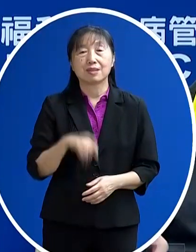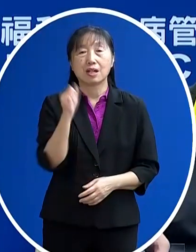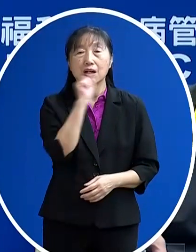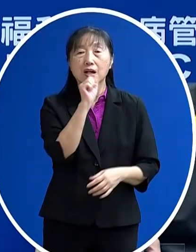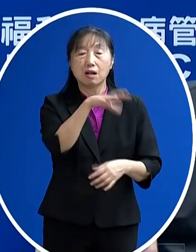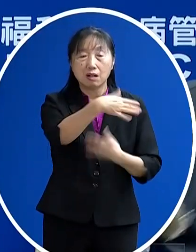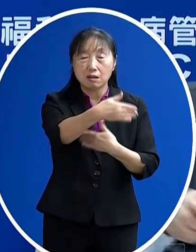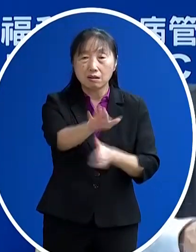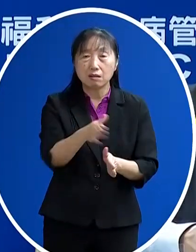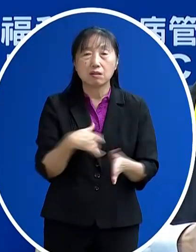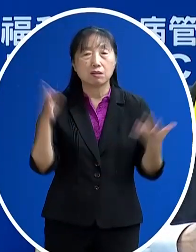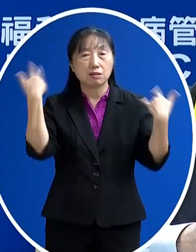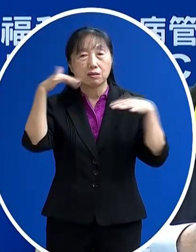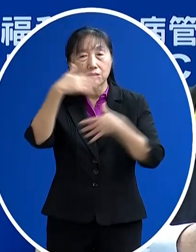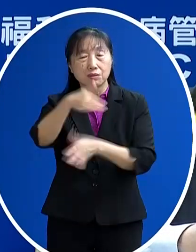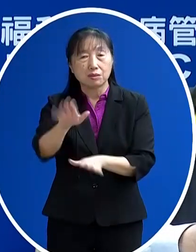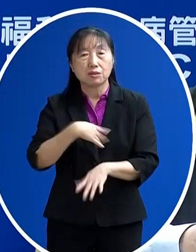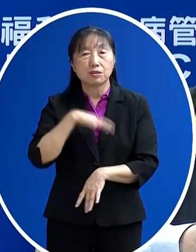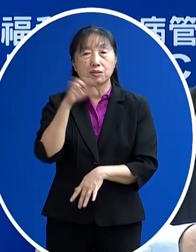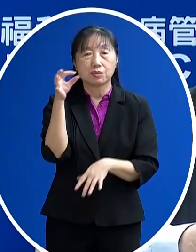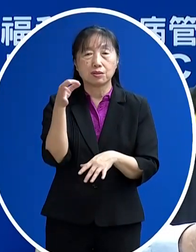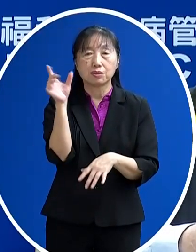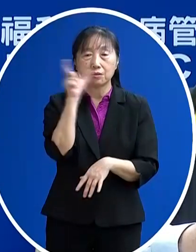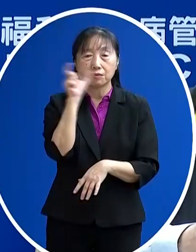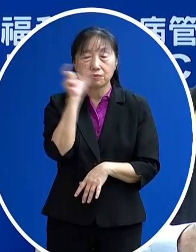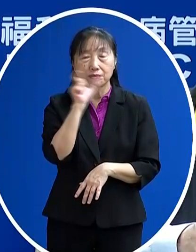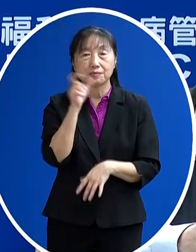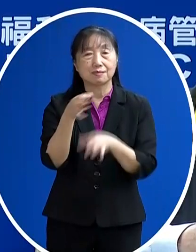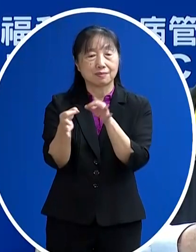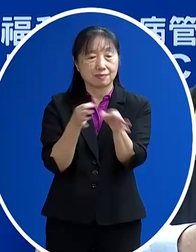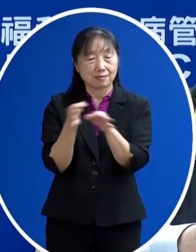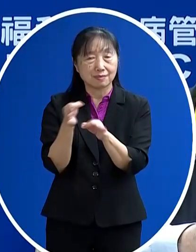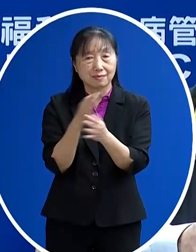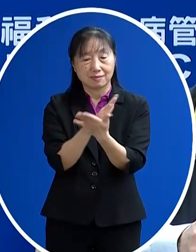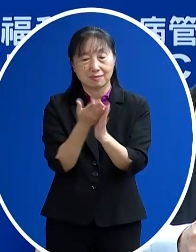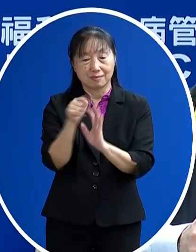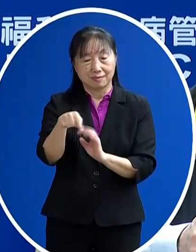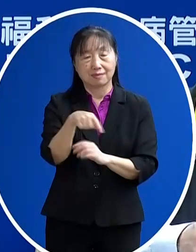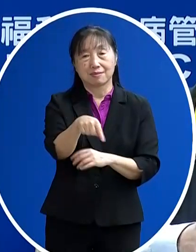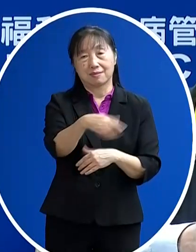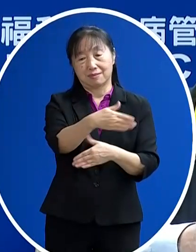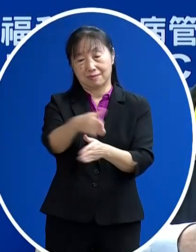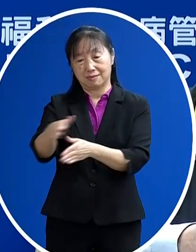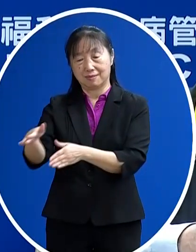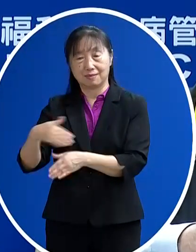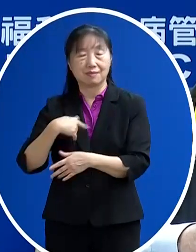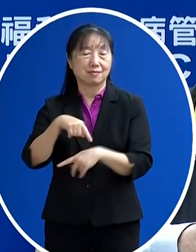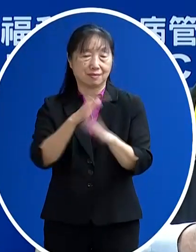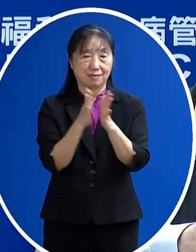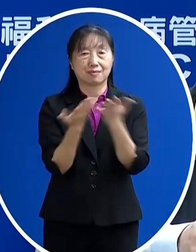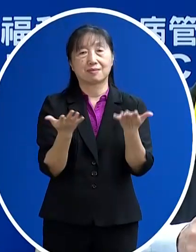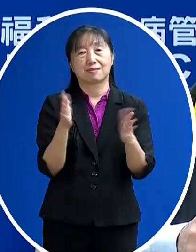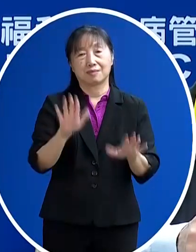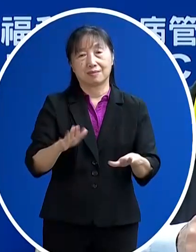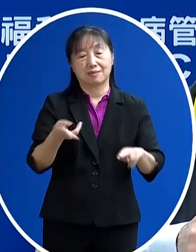舞厅、夜总会、俱乐部、酒吧、酒家、酒吧、酒店、酒廊、理容院等。